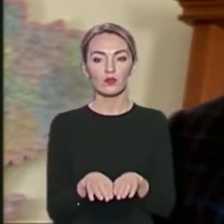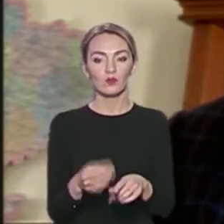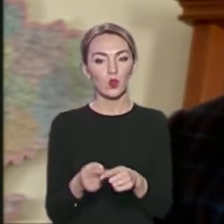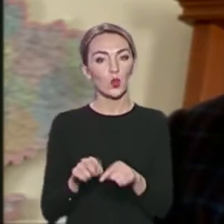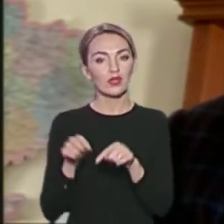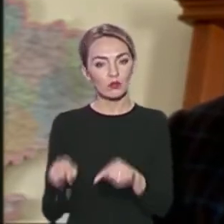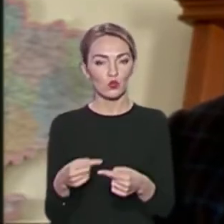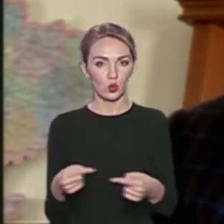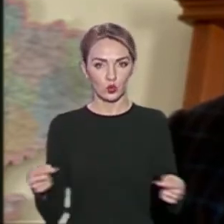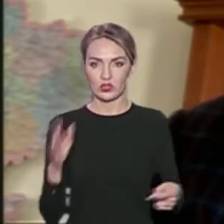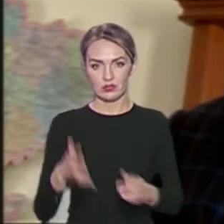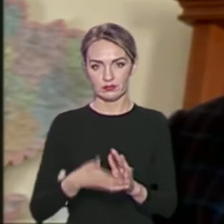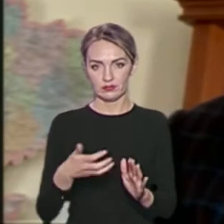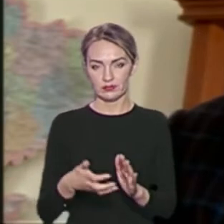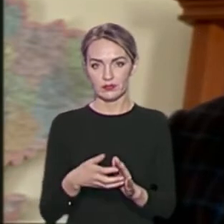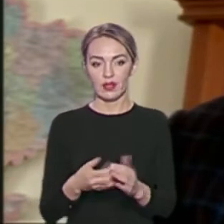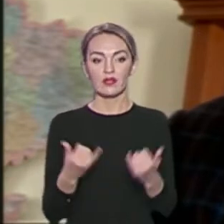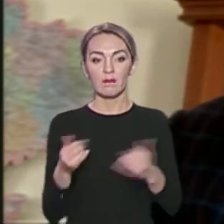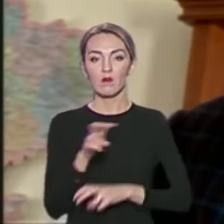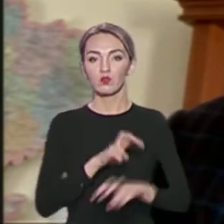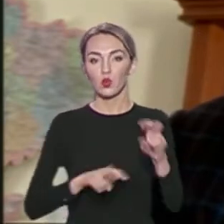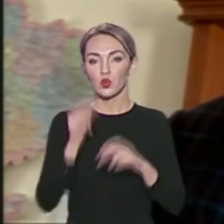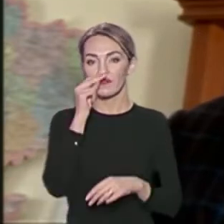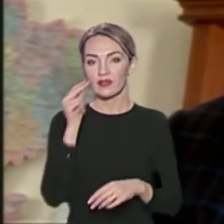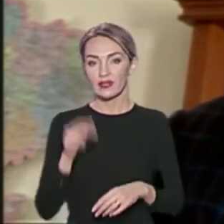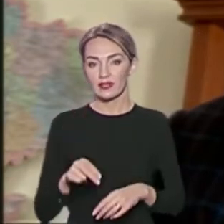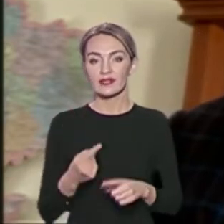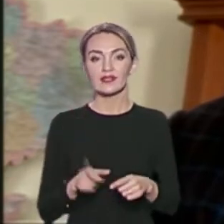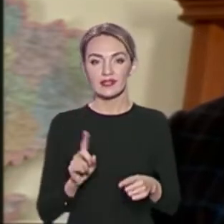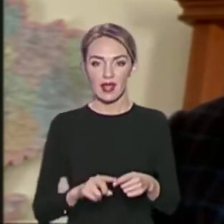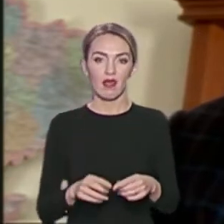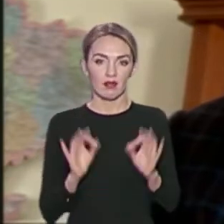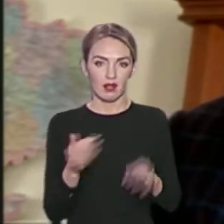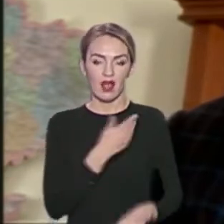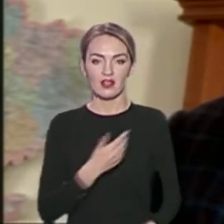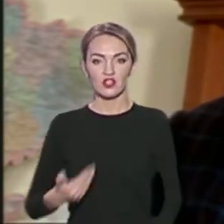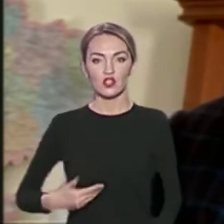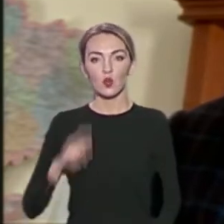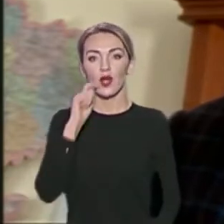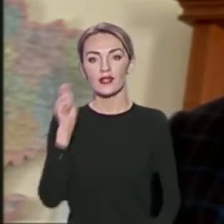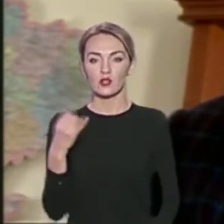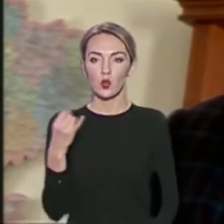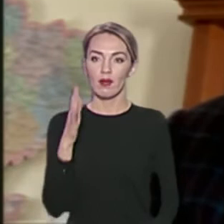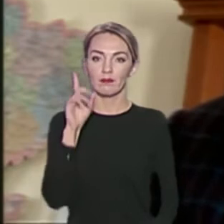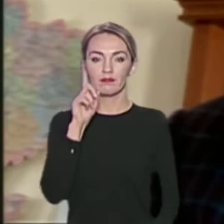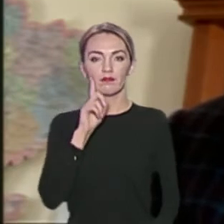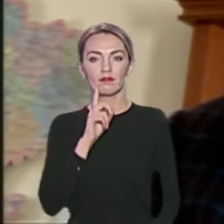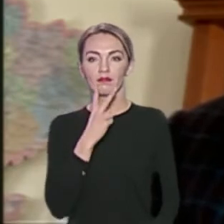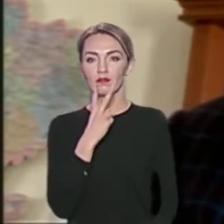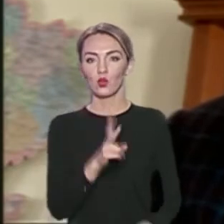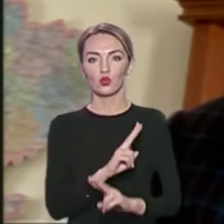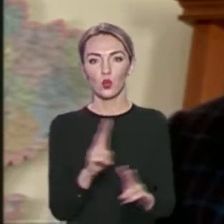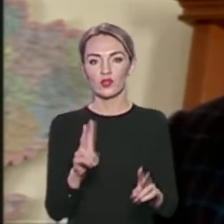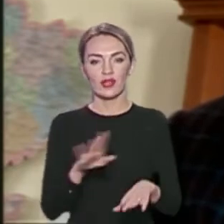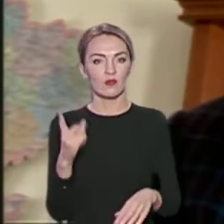нестача. Якби. І тепер пошук винних – це класична українська історія, де, звичайно, всім приємно побачити про те, хто ж, власне,